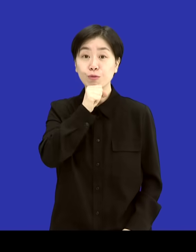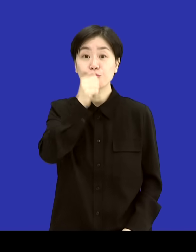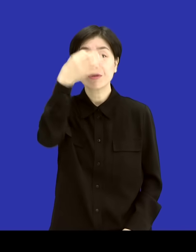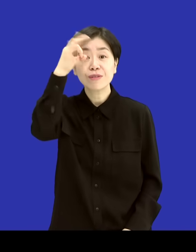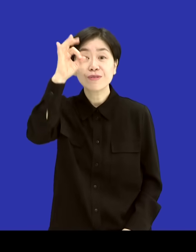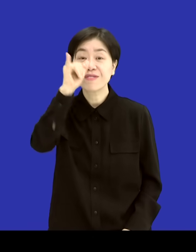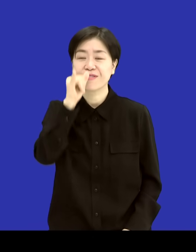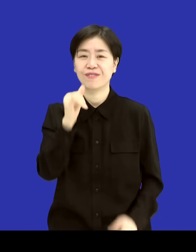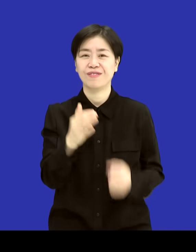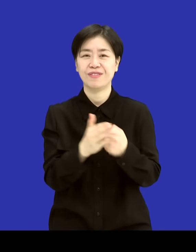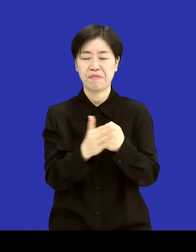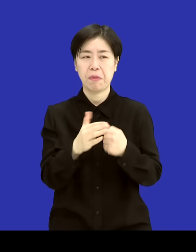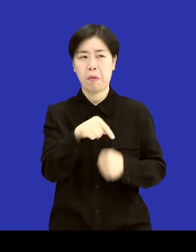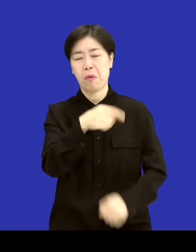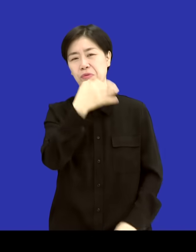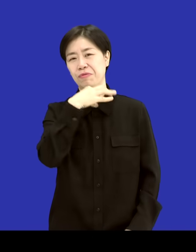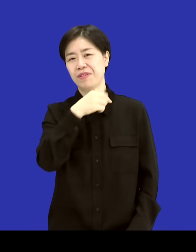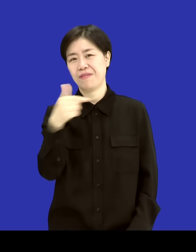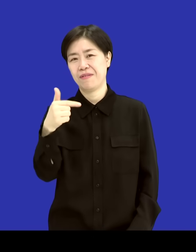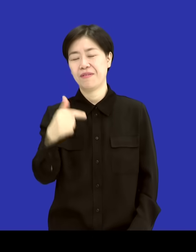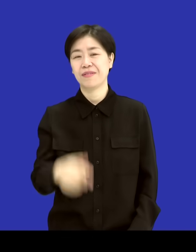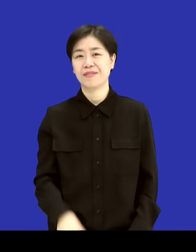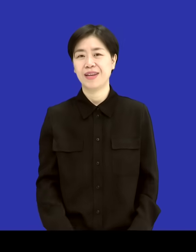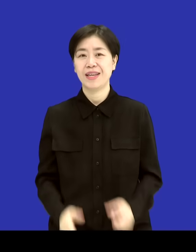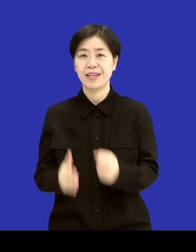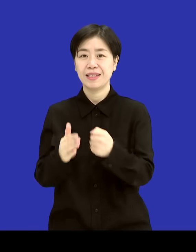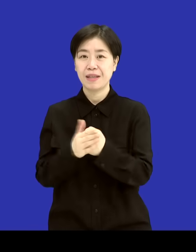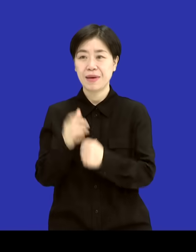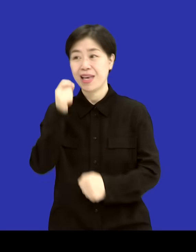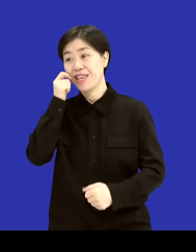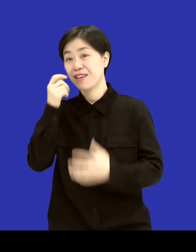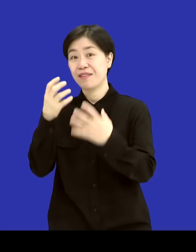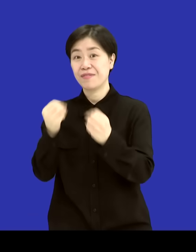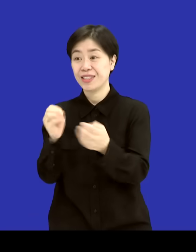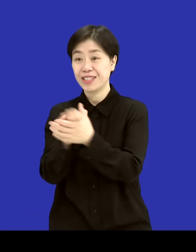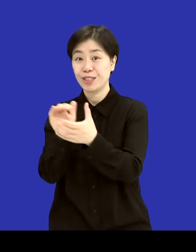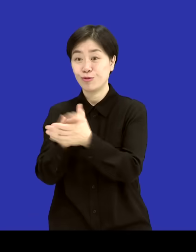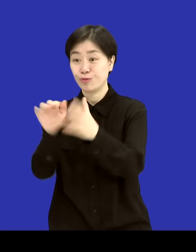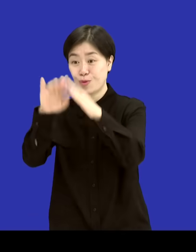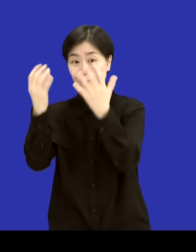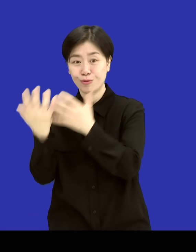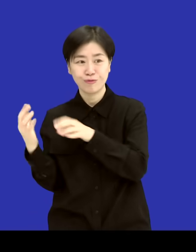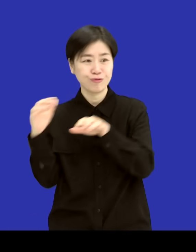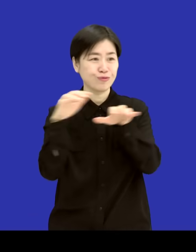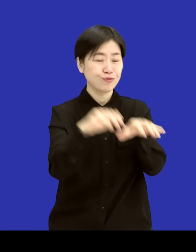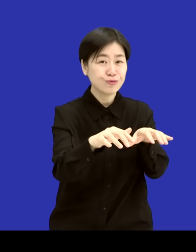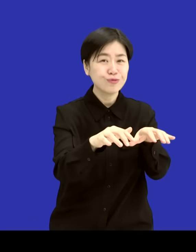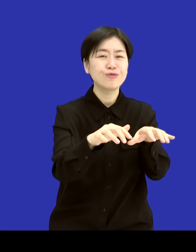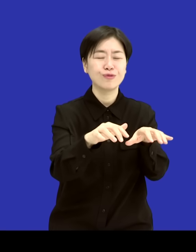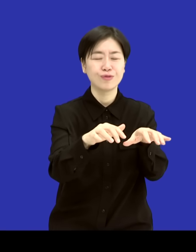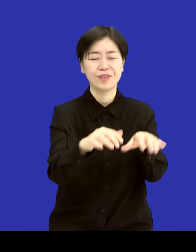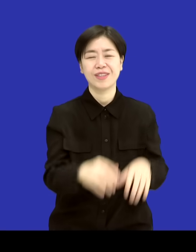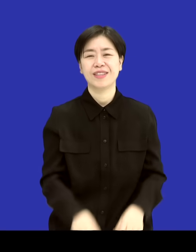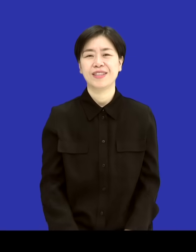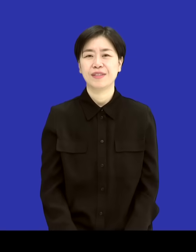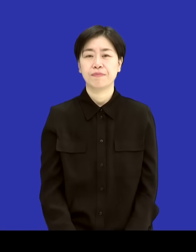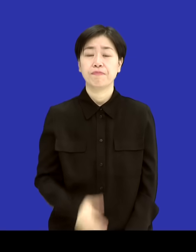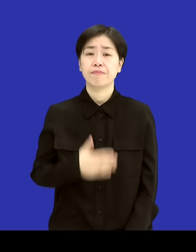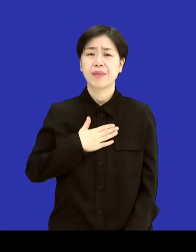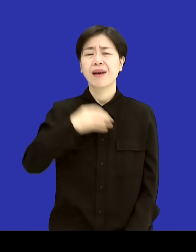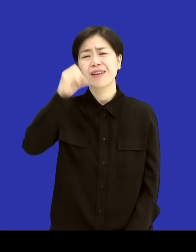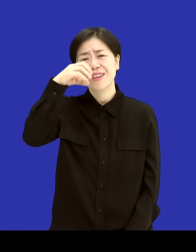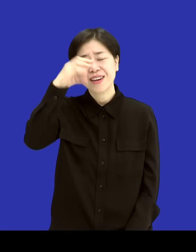예. 그래서 말 그대로 좀 인싸들이 다 그쪽으로 오게 됐죠. 저는 그냥 노래를 좀 더 하고